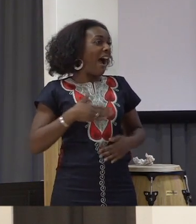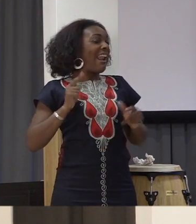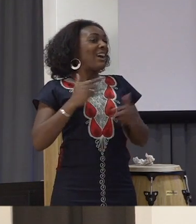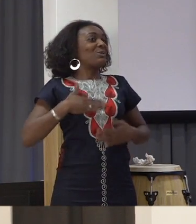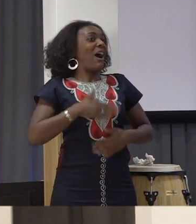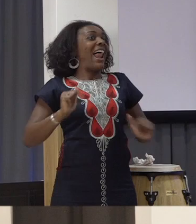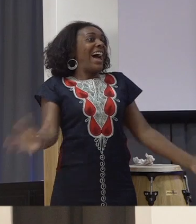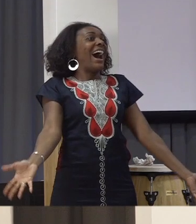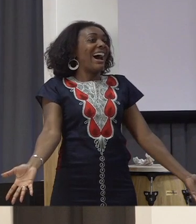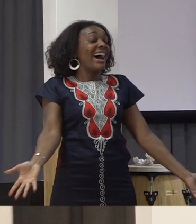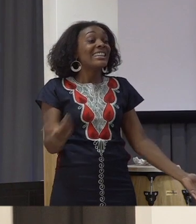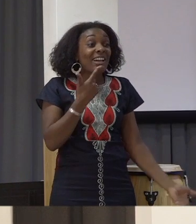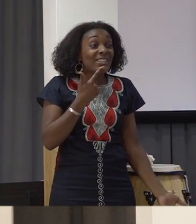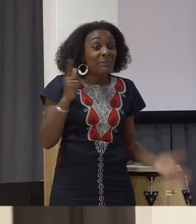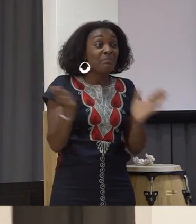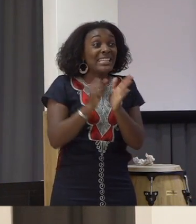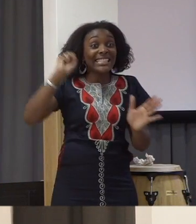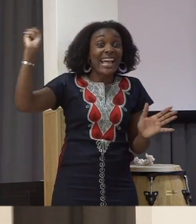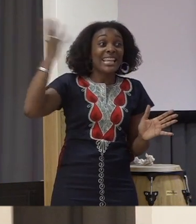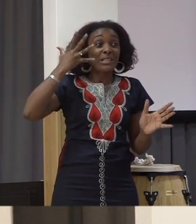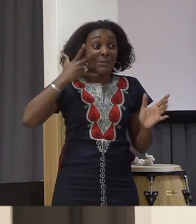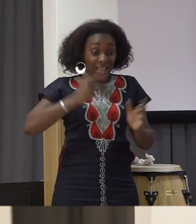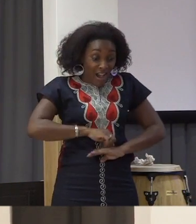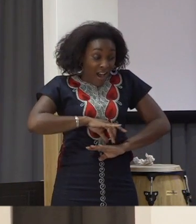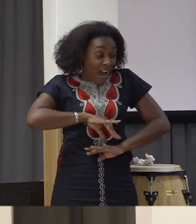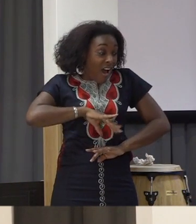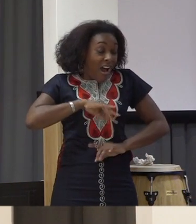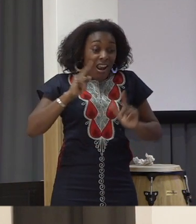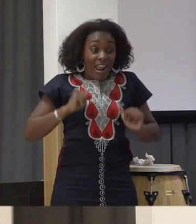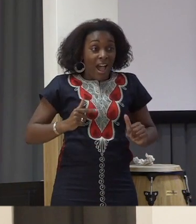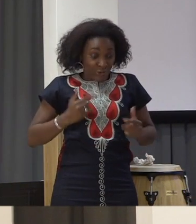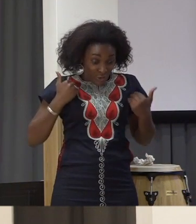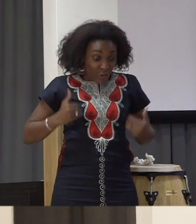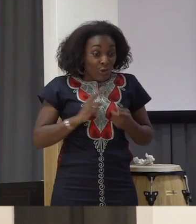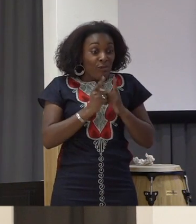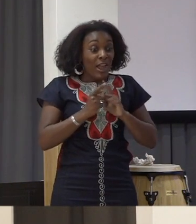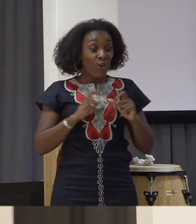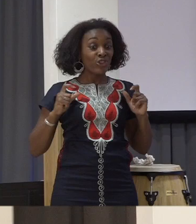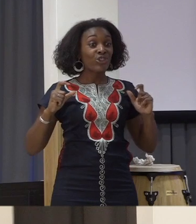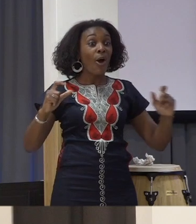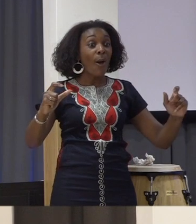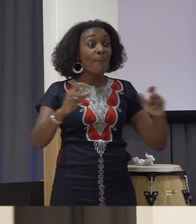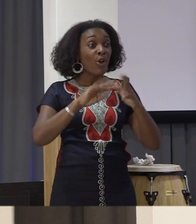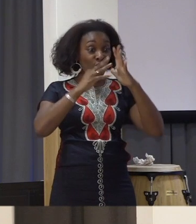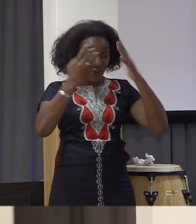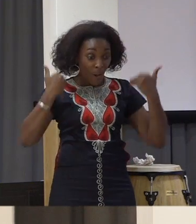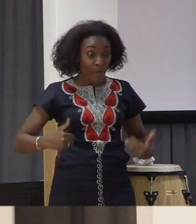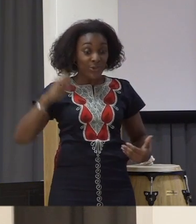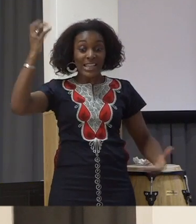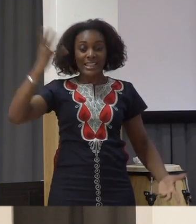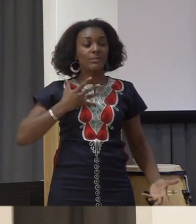Ça veut dire que lorsque le Saint-Esprit vient en toi, lorsqu'il fait de toi le temple du Saint-Esprit, cela te remplit de